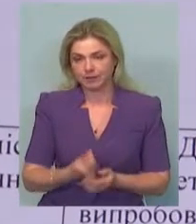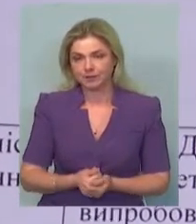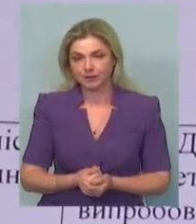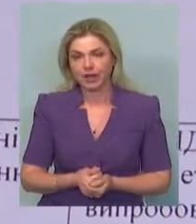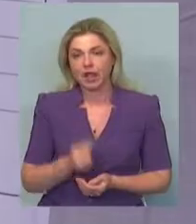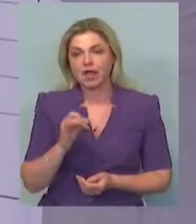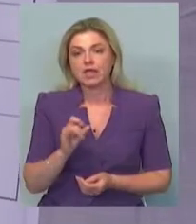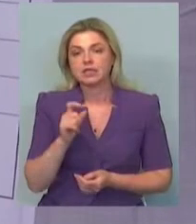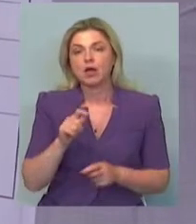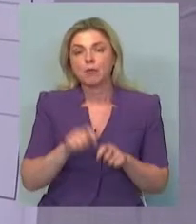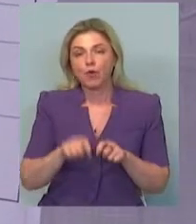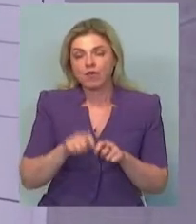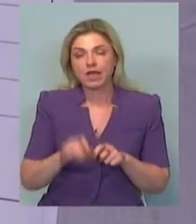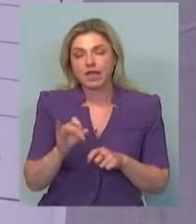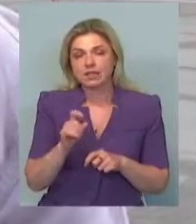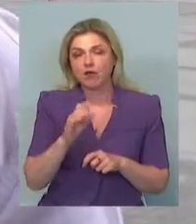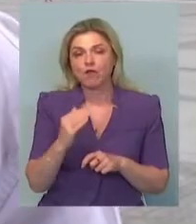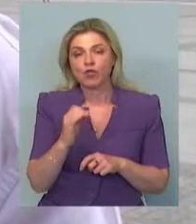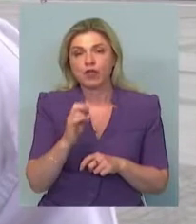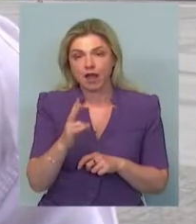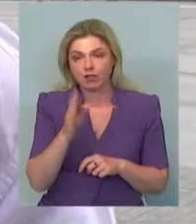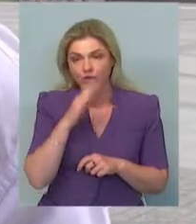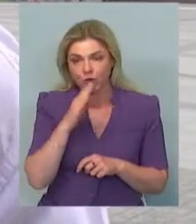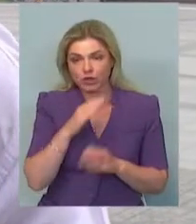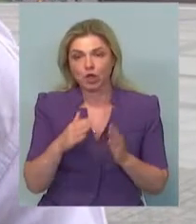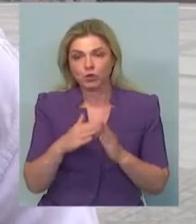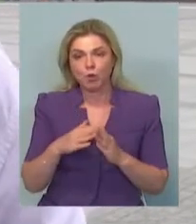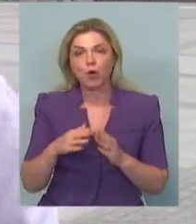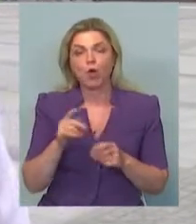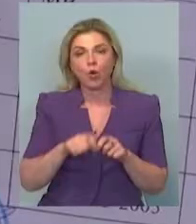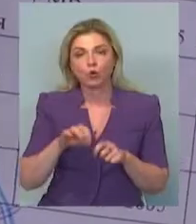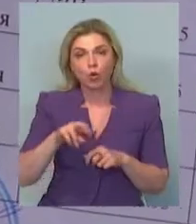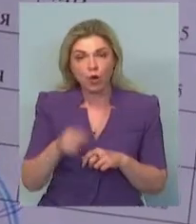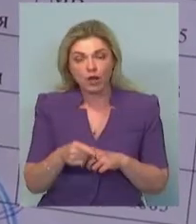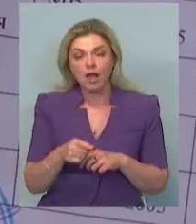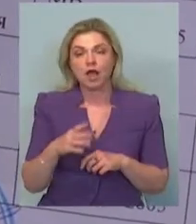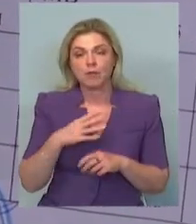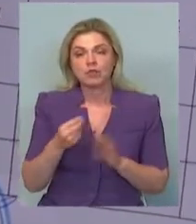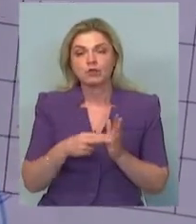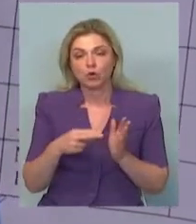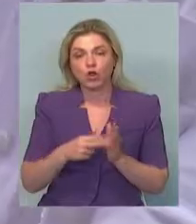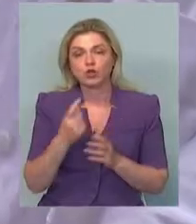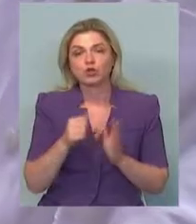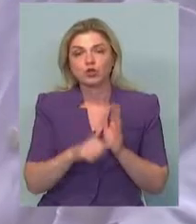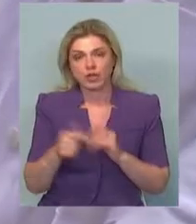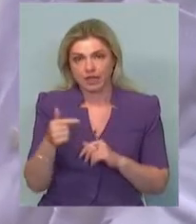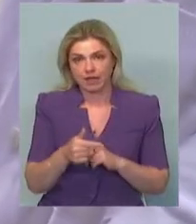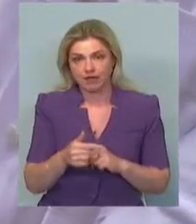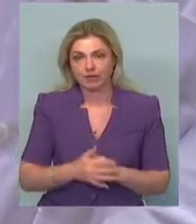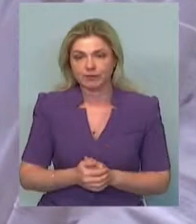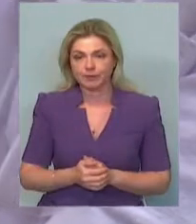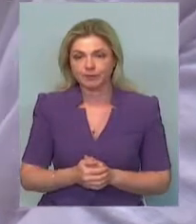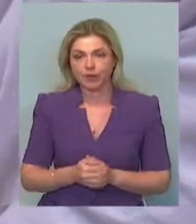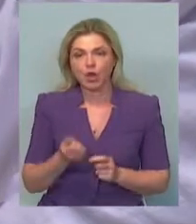з фонтану проводили за гроші організації «Дорожній контроль». Вартість – близько 600 гривень. На результати чекали тиждень. Мікробне